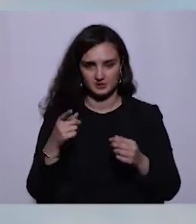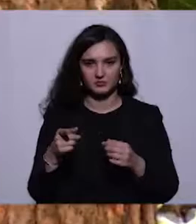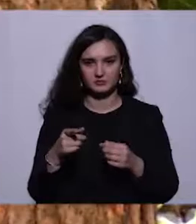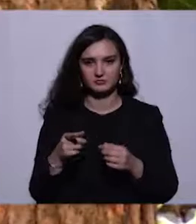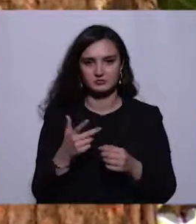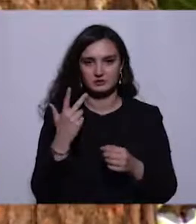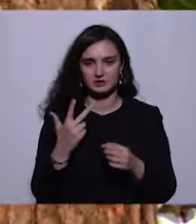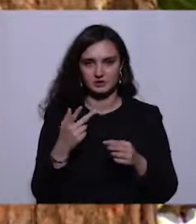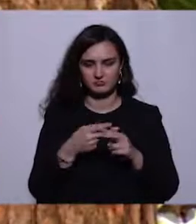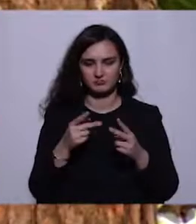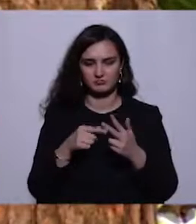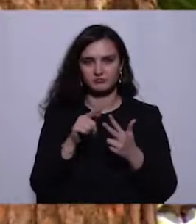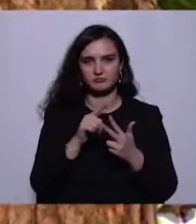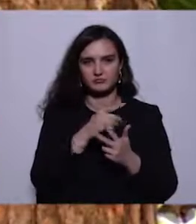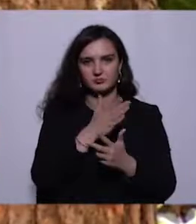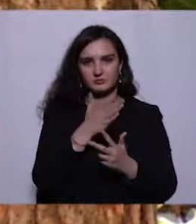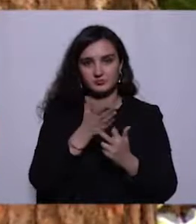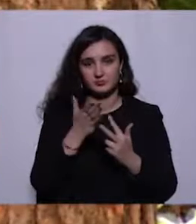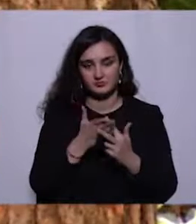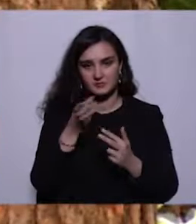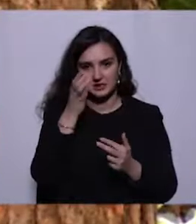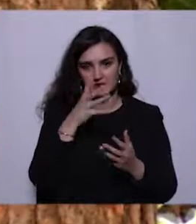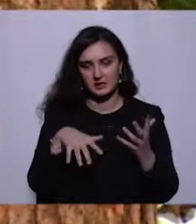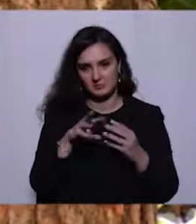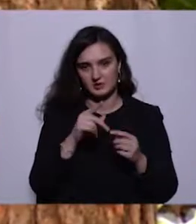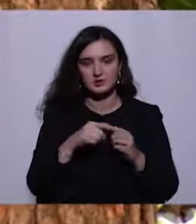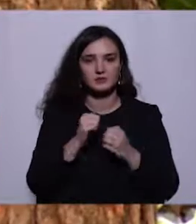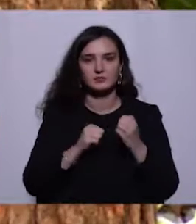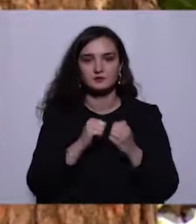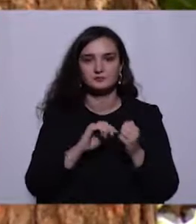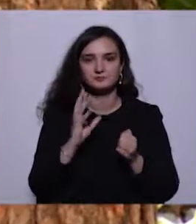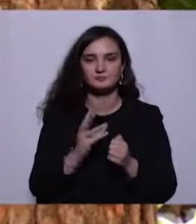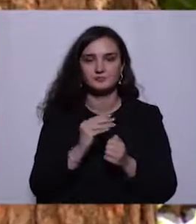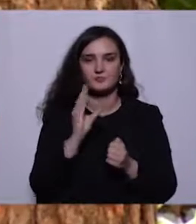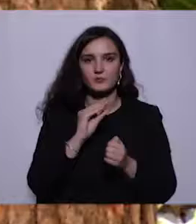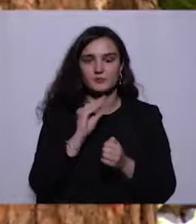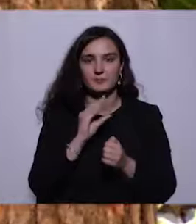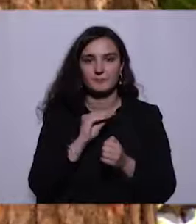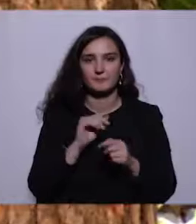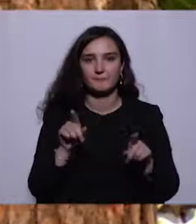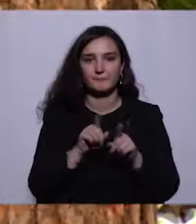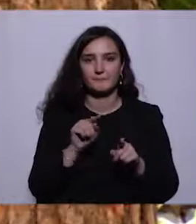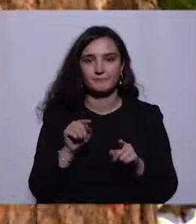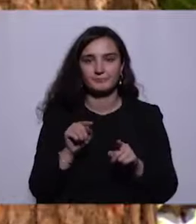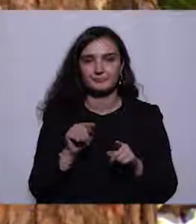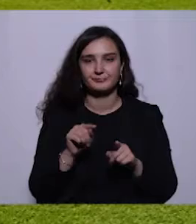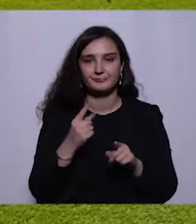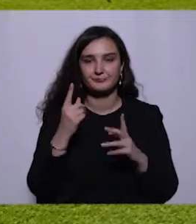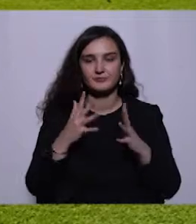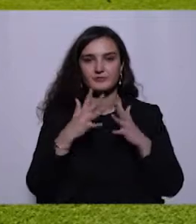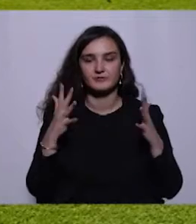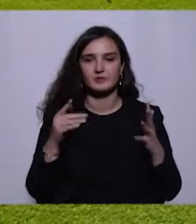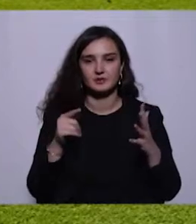სახეობას. სამ სახეობად დაყვეს მეცნიერებმა ეს ქვის ნაგებობები და როდესაც ესეთი მეგალითური ერთი